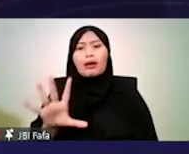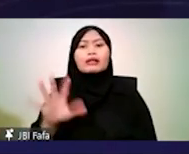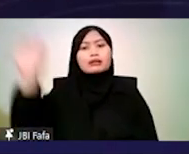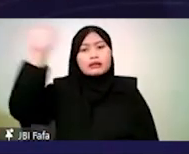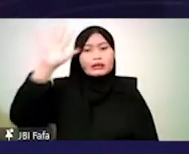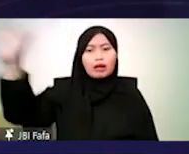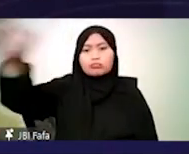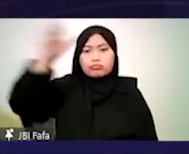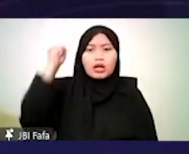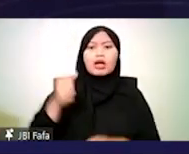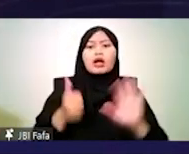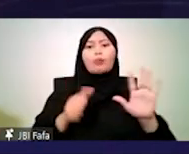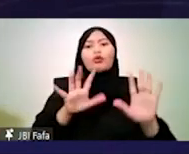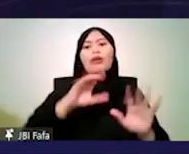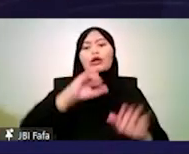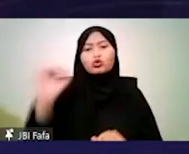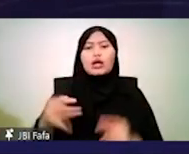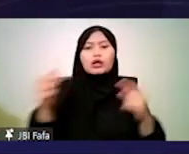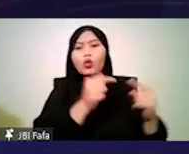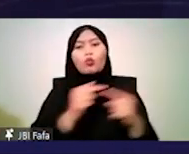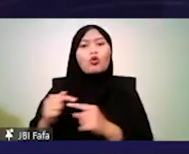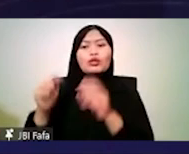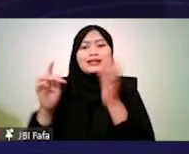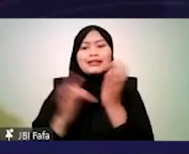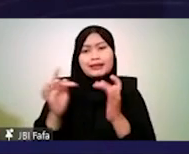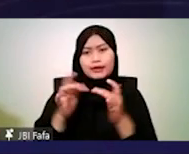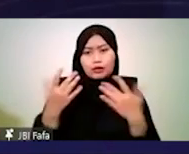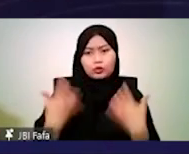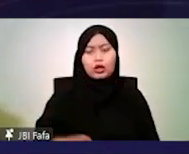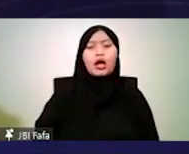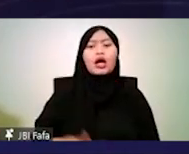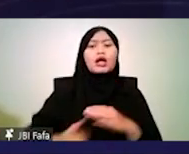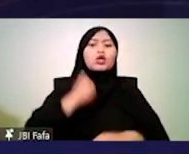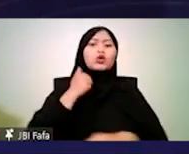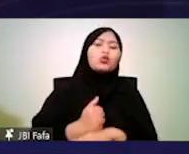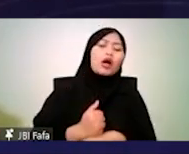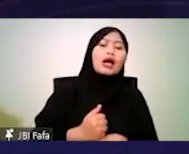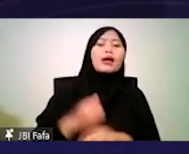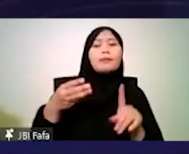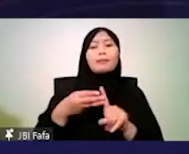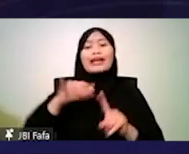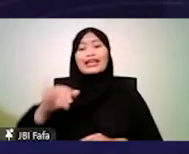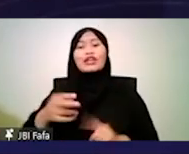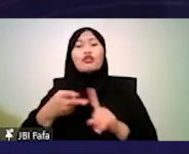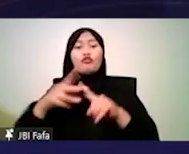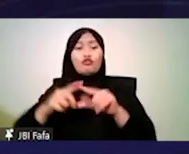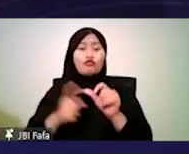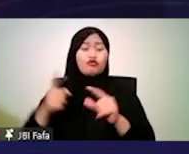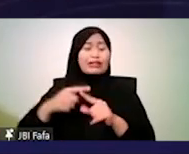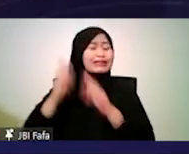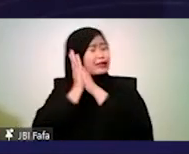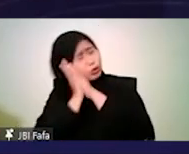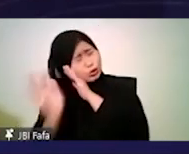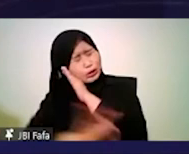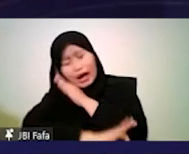juta UMKM sudah tersambung digital dan yang kedua by fast enggak pernah tidur itu kalau malam